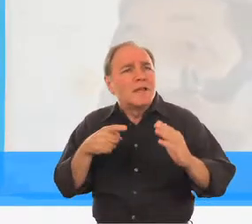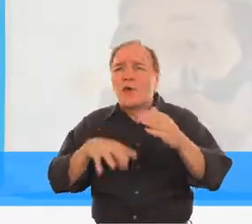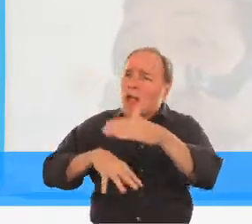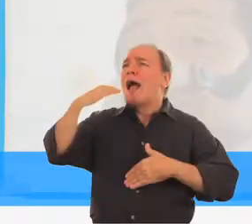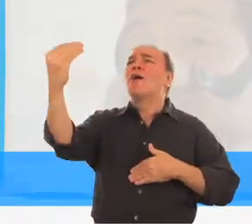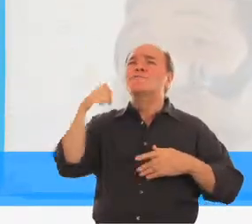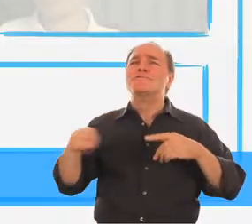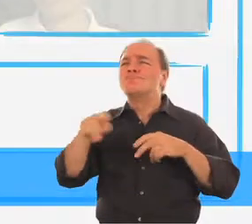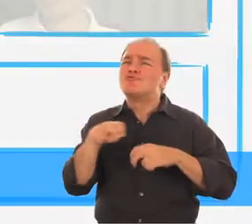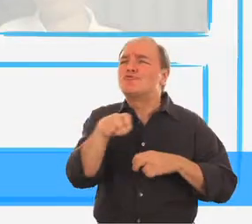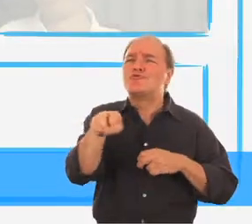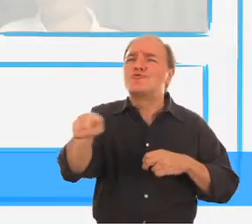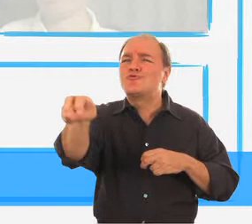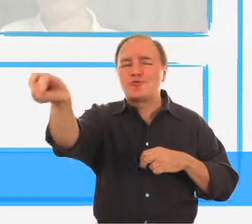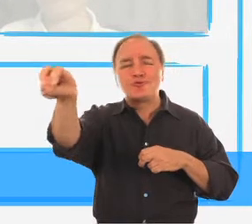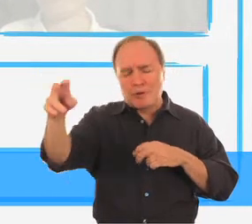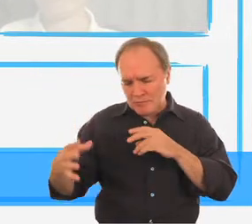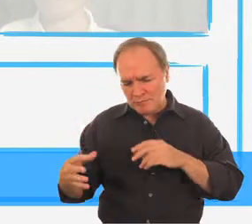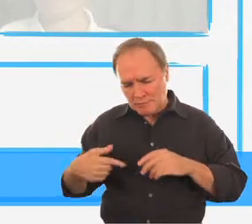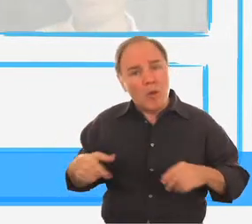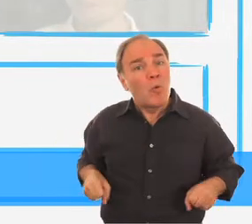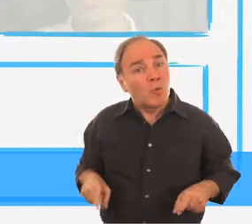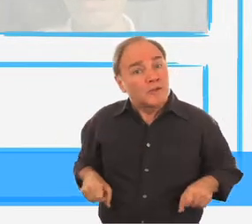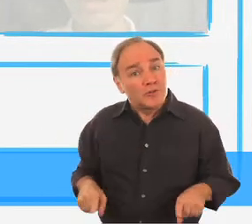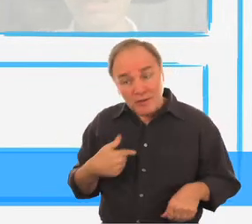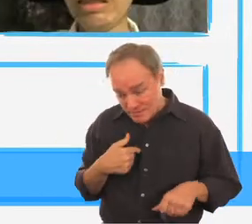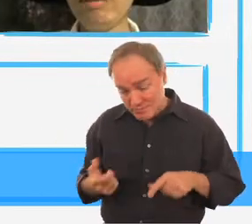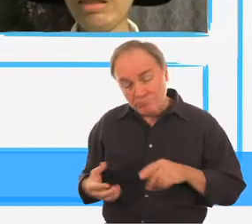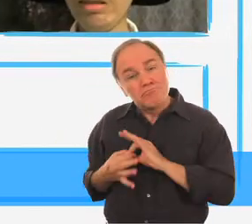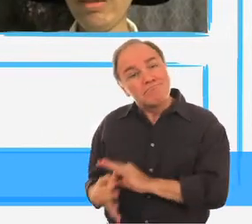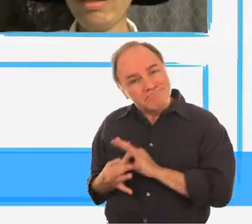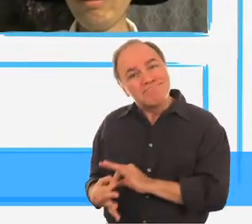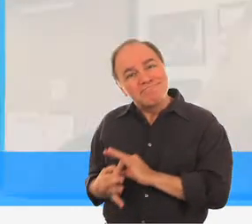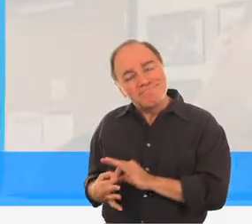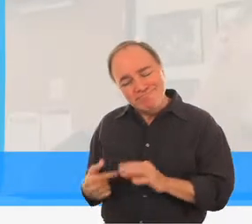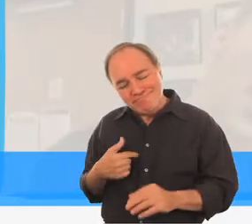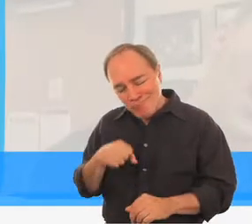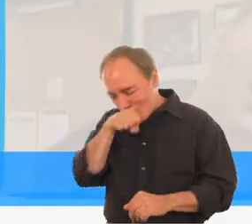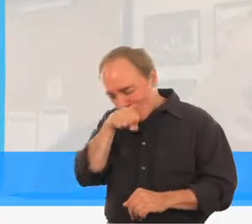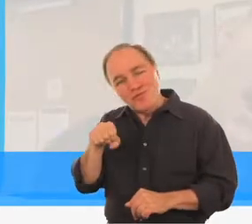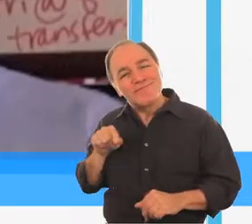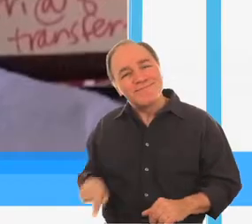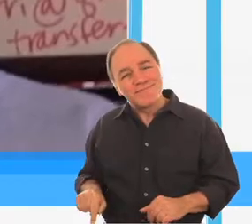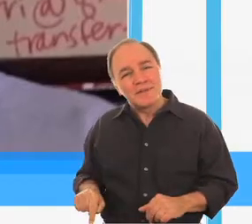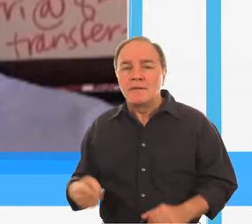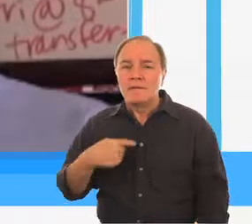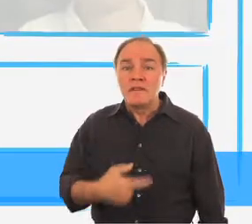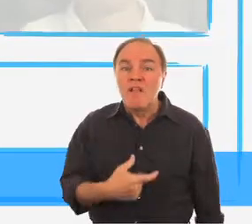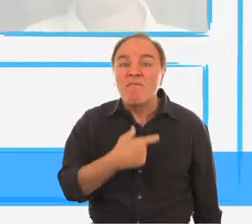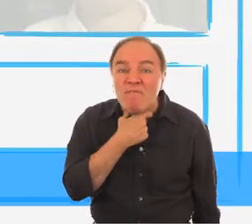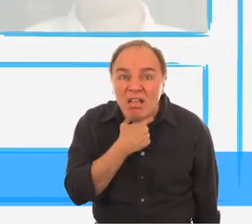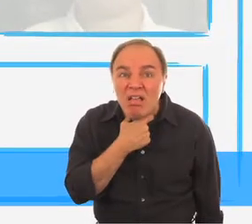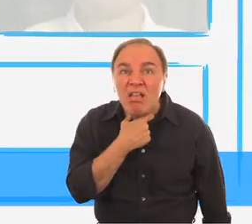je l'adore. Je ne suis pas une victime. Je ne suis pas une victime, je ne suis pas une victime. Je ne souffre pas, je ne souffre